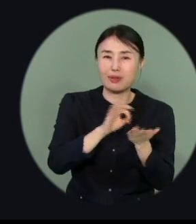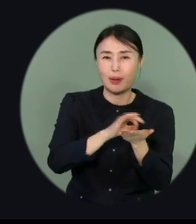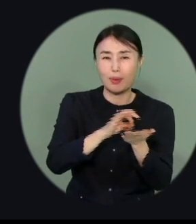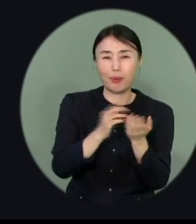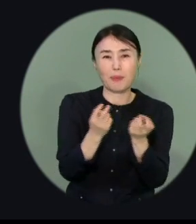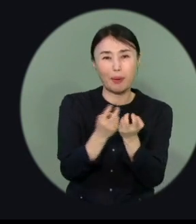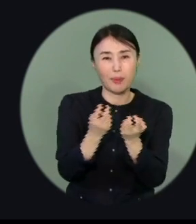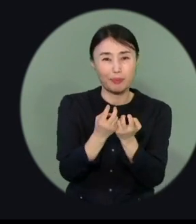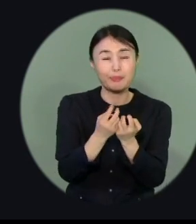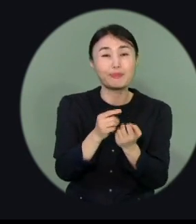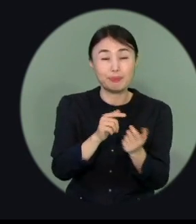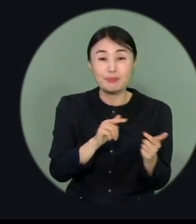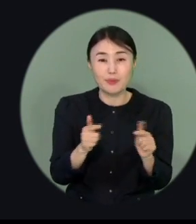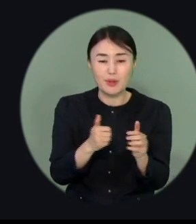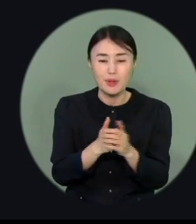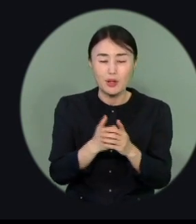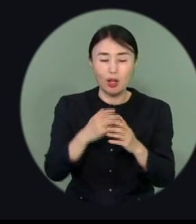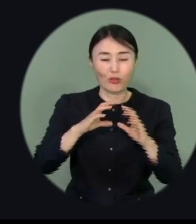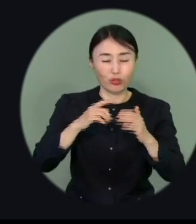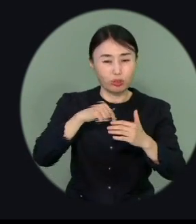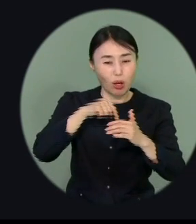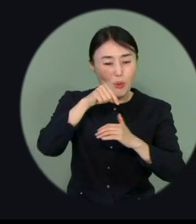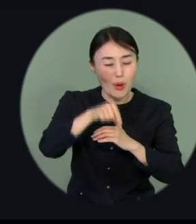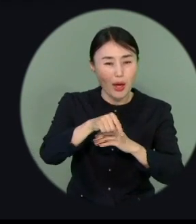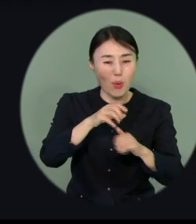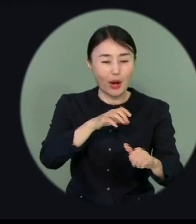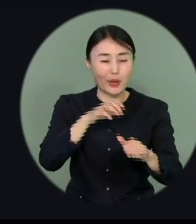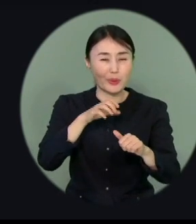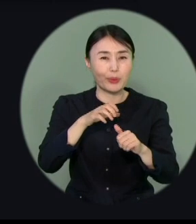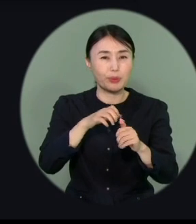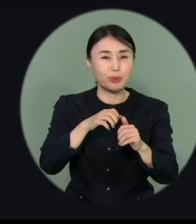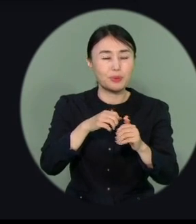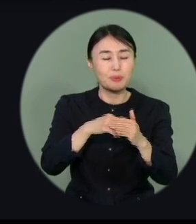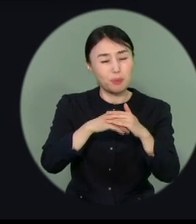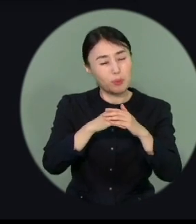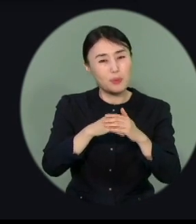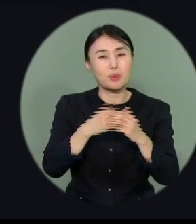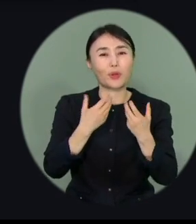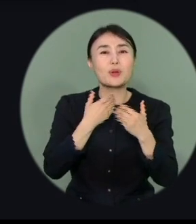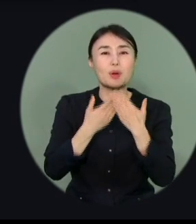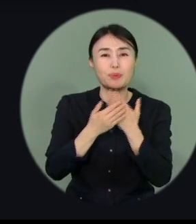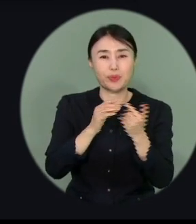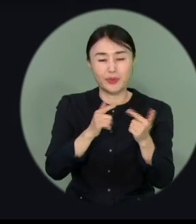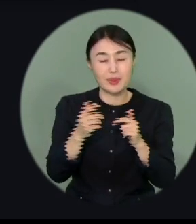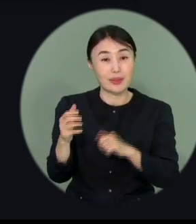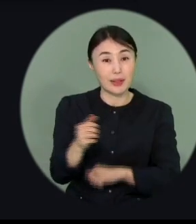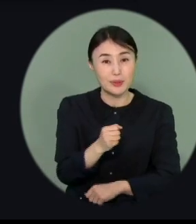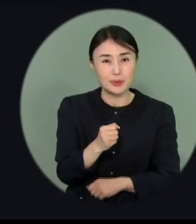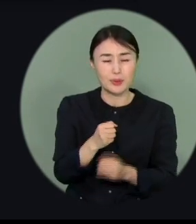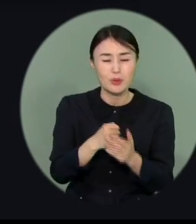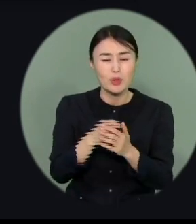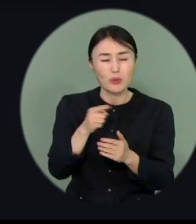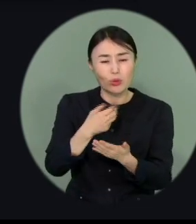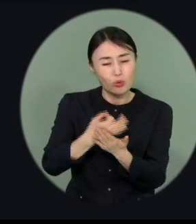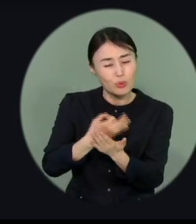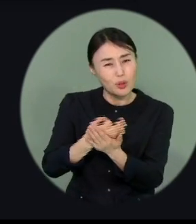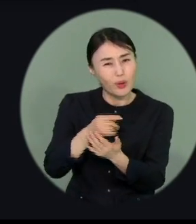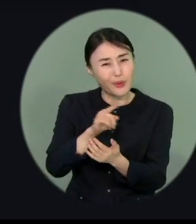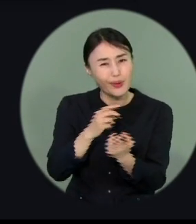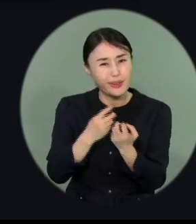용역 국내외 체육 시설의 활용 사례를 분석하고 전국 최전 이후 활용 계획 수익화 가능성 등에 대한